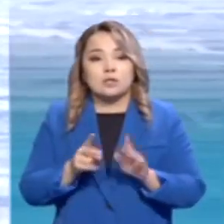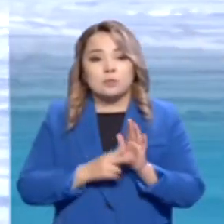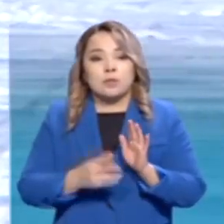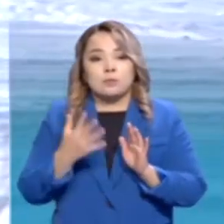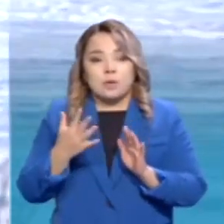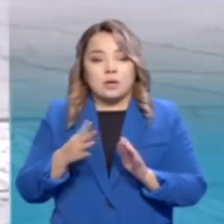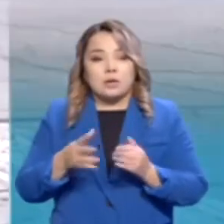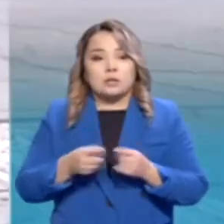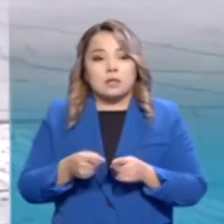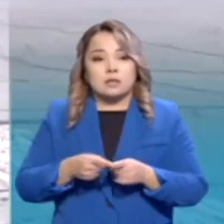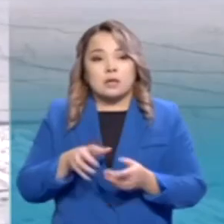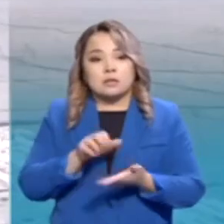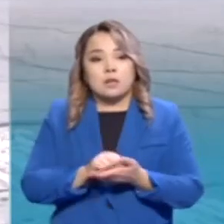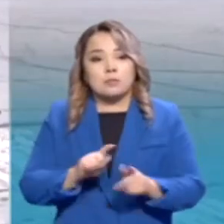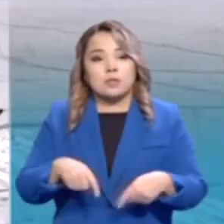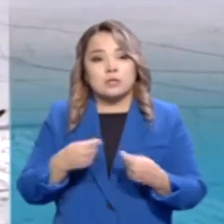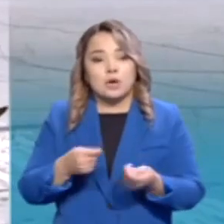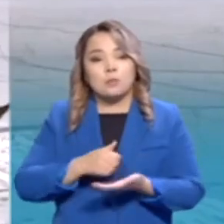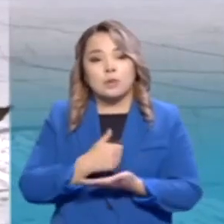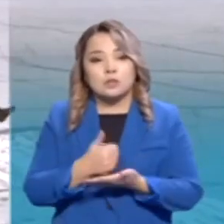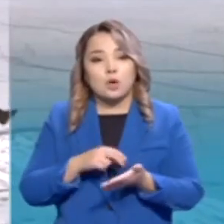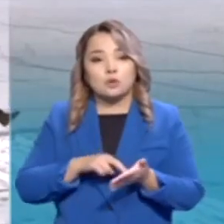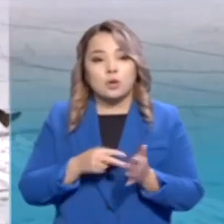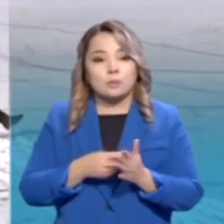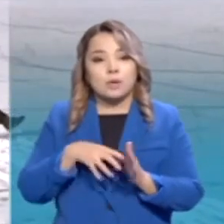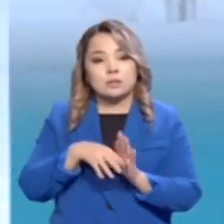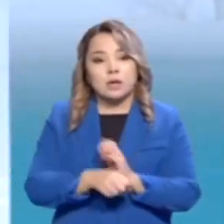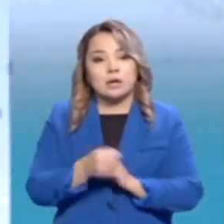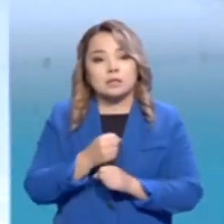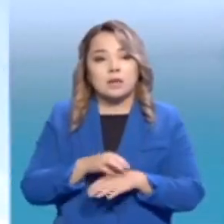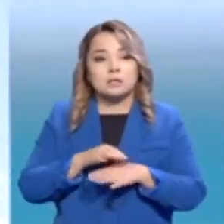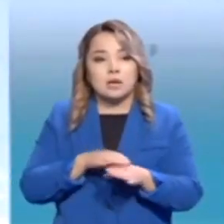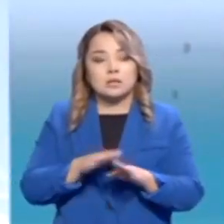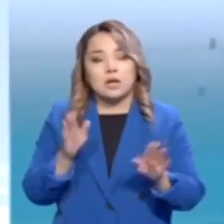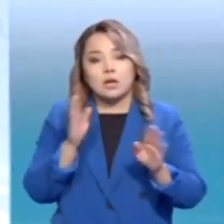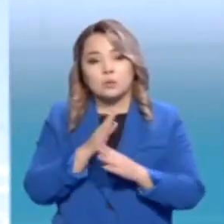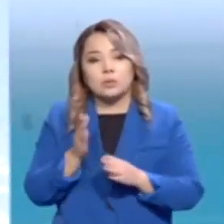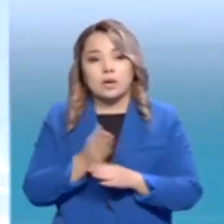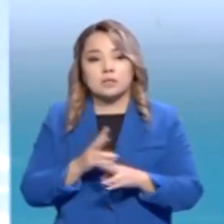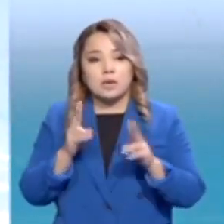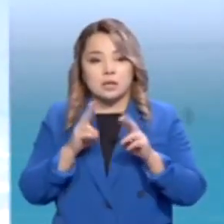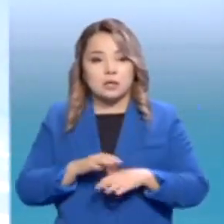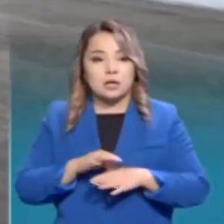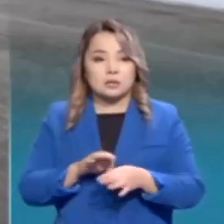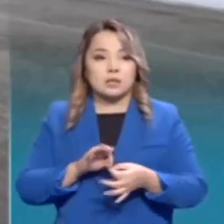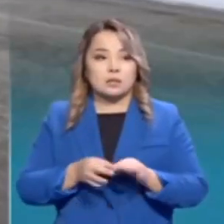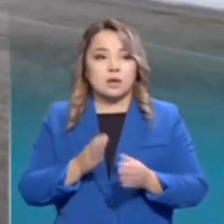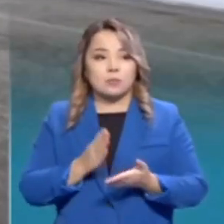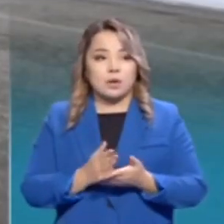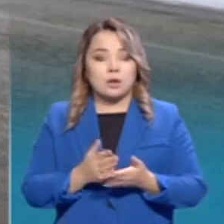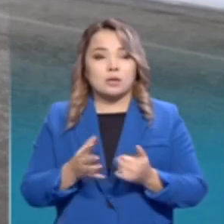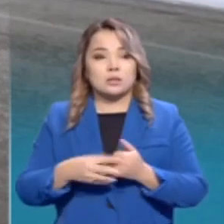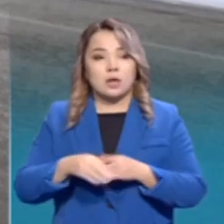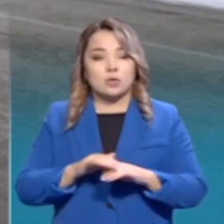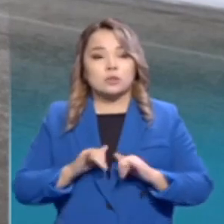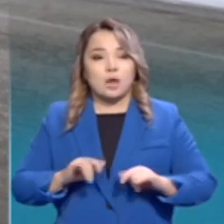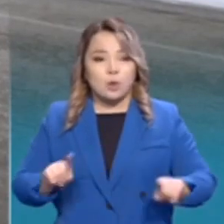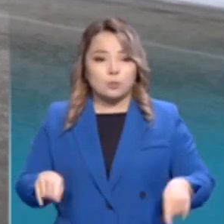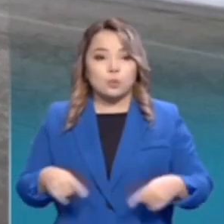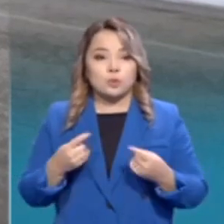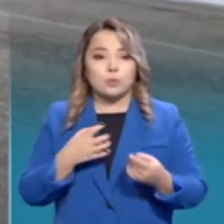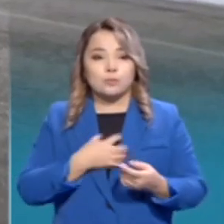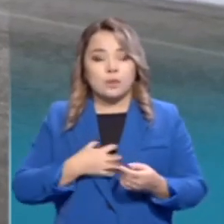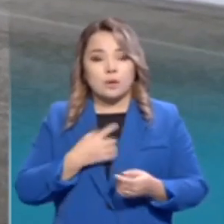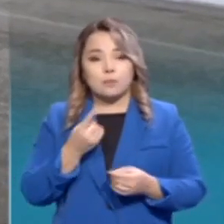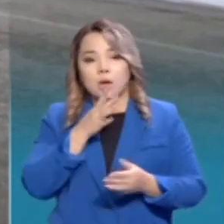телімі де жалға беріледі. Бас жоспарға енгізілген. Қазір салалық министрлікте экологиялық сараптамадан өтуде. Өлке туризмін дамыту үшін